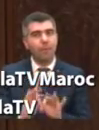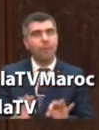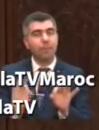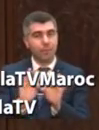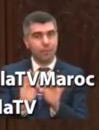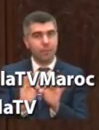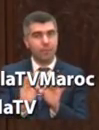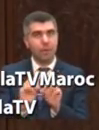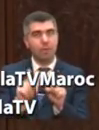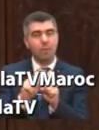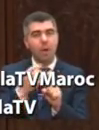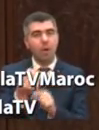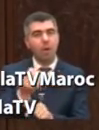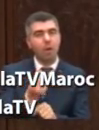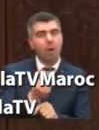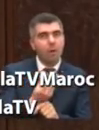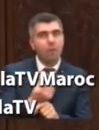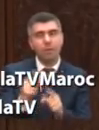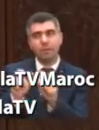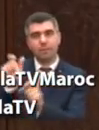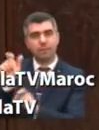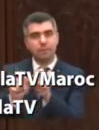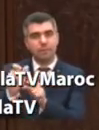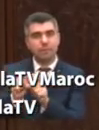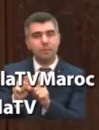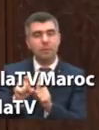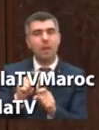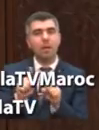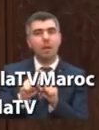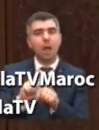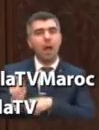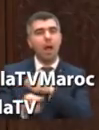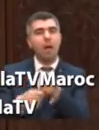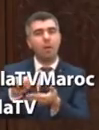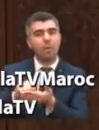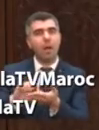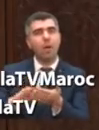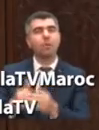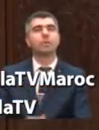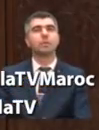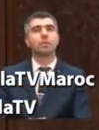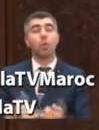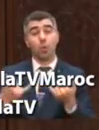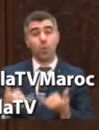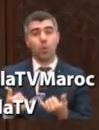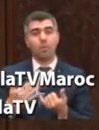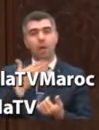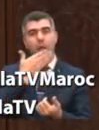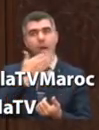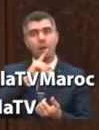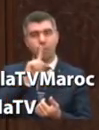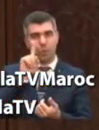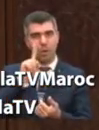عندهم الحق في التمدرس ولا سيما في المناطق القرويه والجبليه. واليوم الحمد لله واحد العدد ديال المبادرات قاموا بها